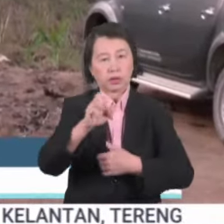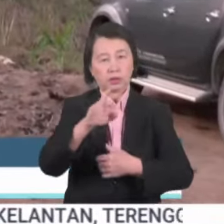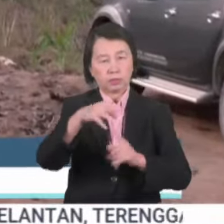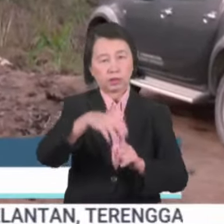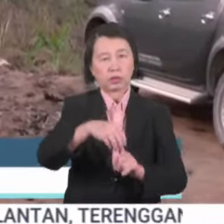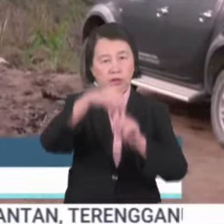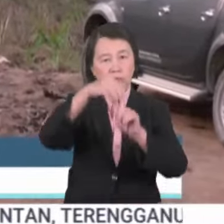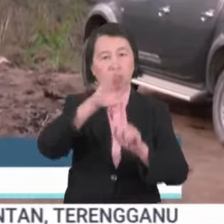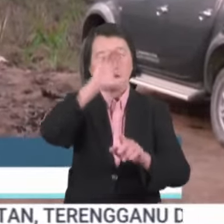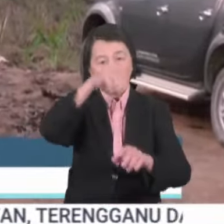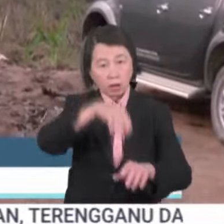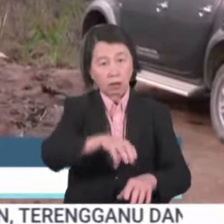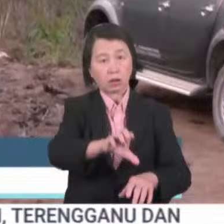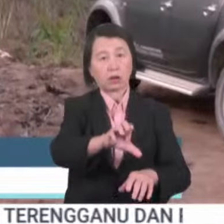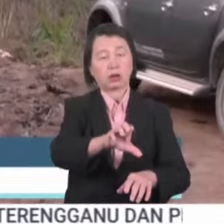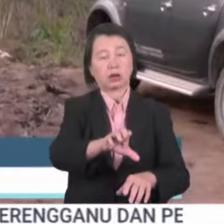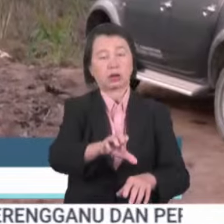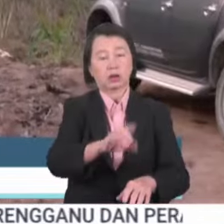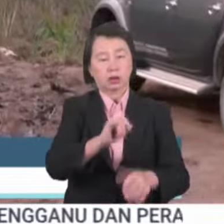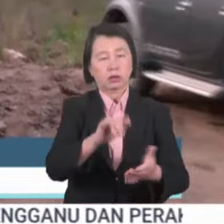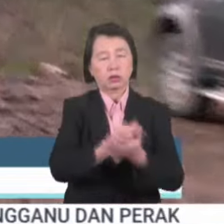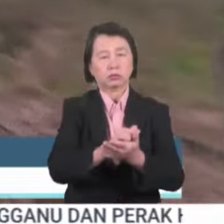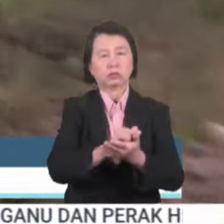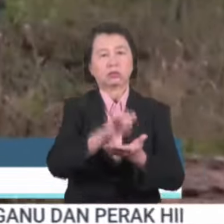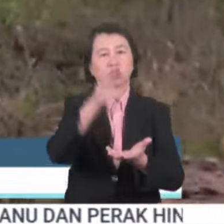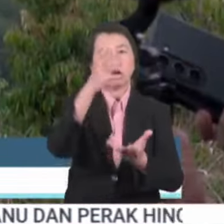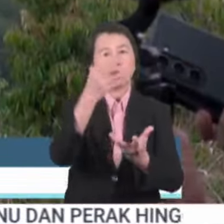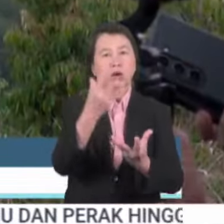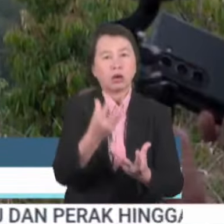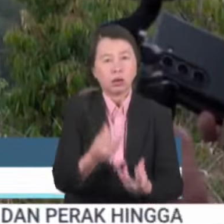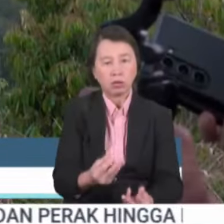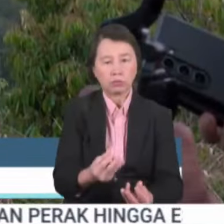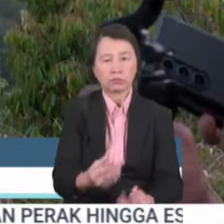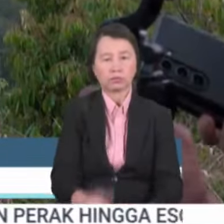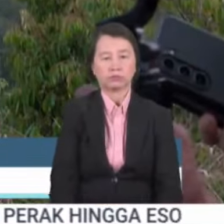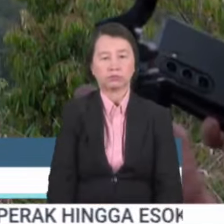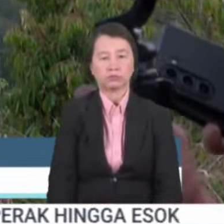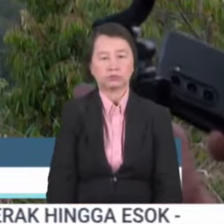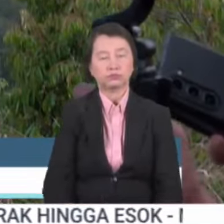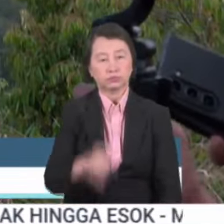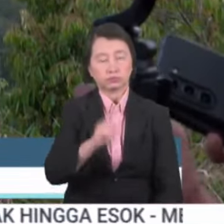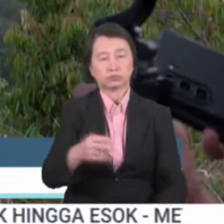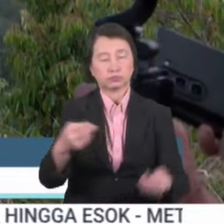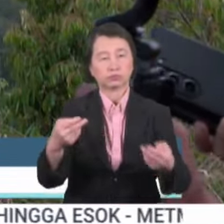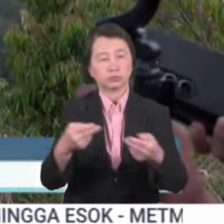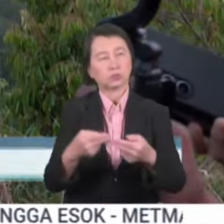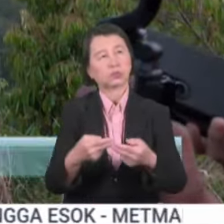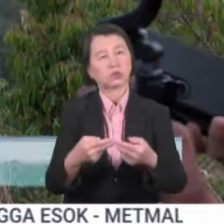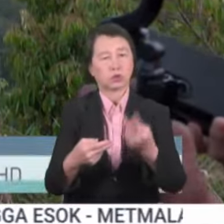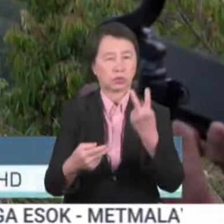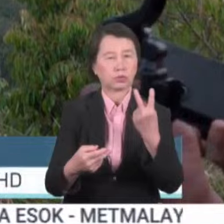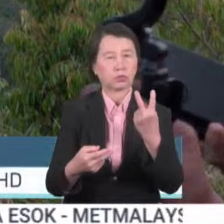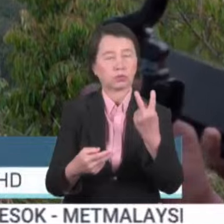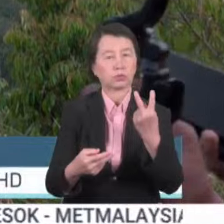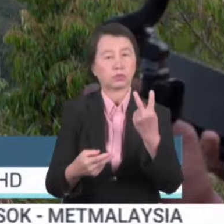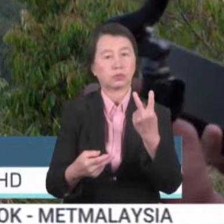terutamanya gajah Borneo dan spesies terancam lain. Wildlife corridor yang menghubungkan dua